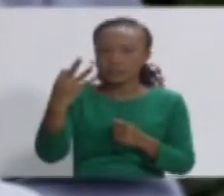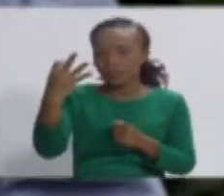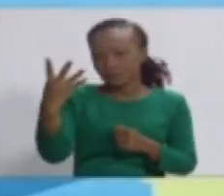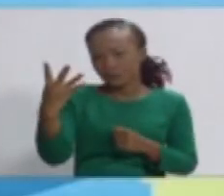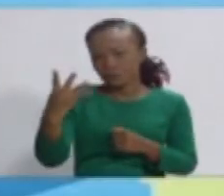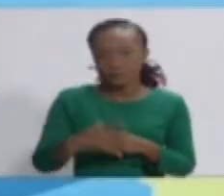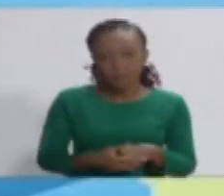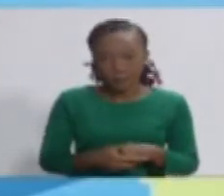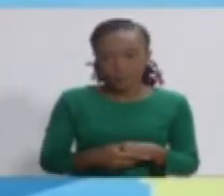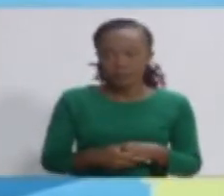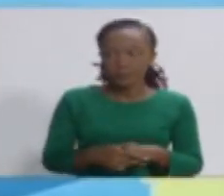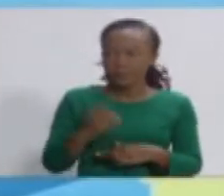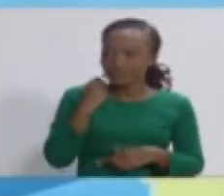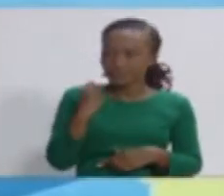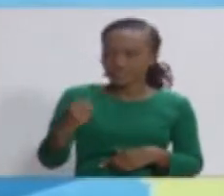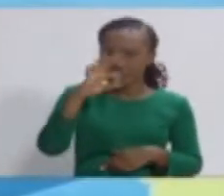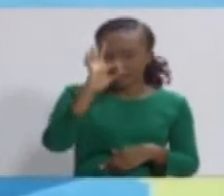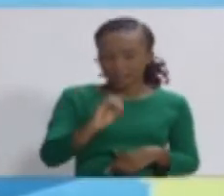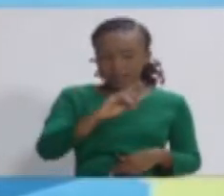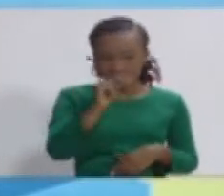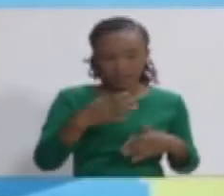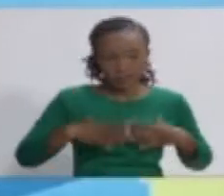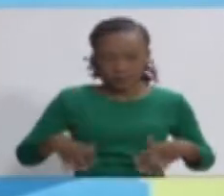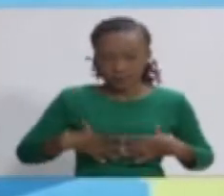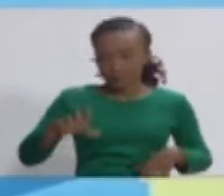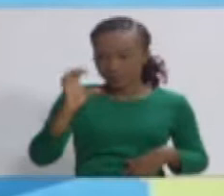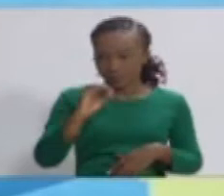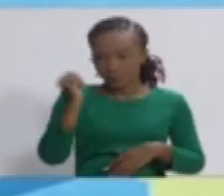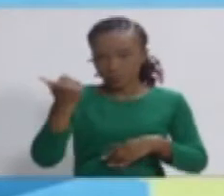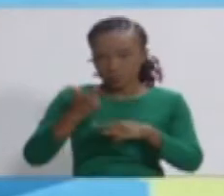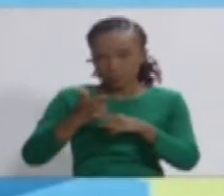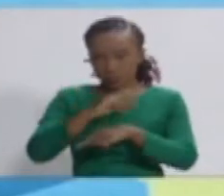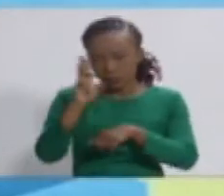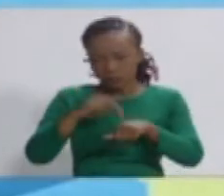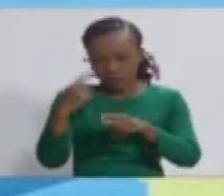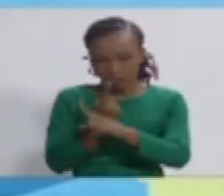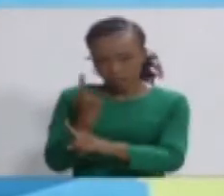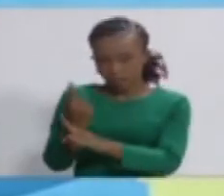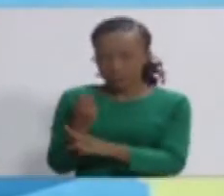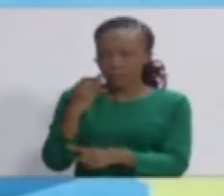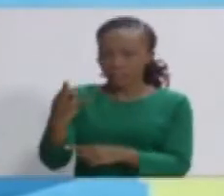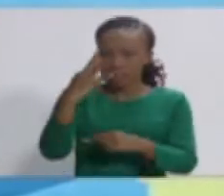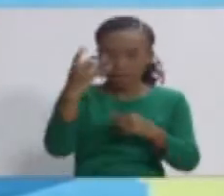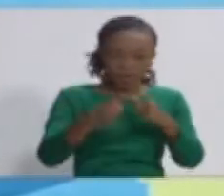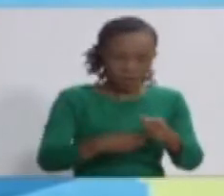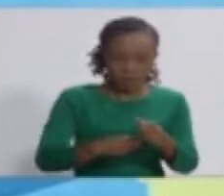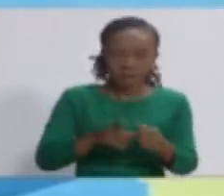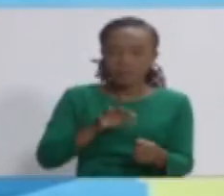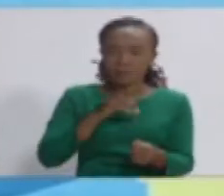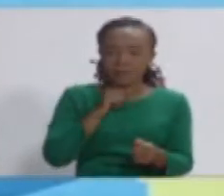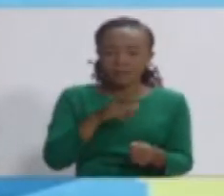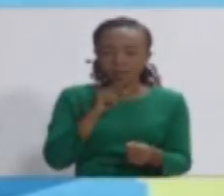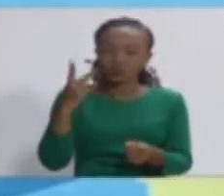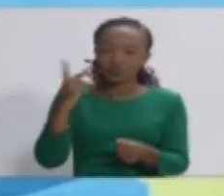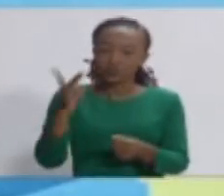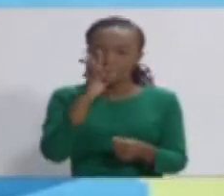29,334. 530 are Kenyans, whereas 50 are foreigners. 336 of them are male, while 244